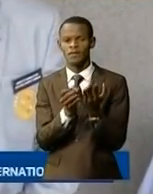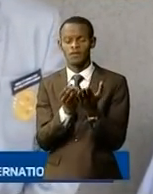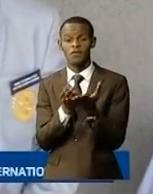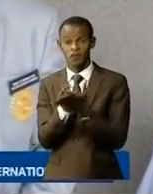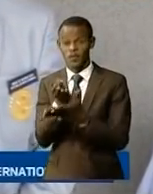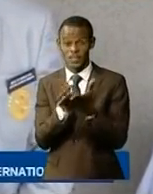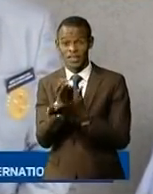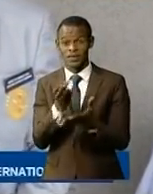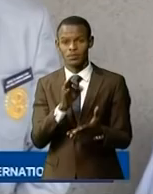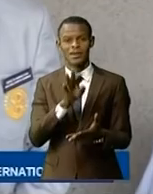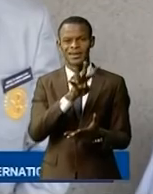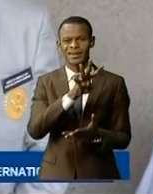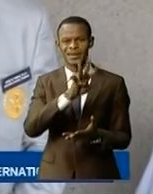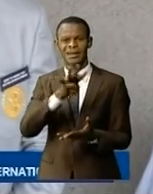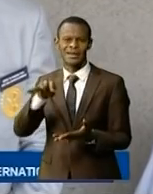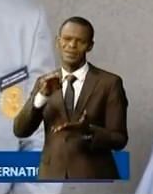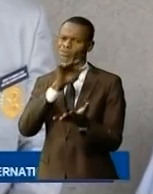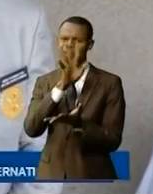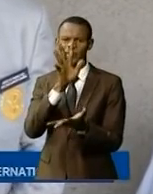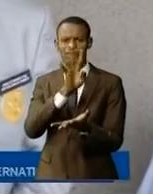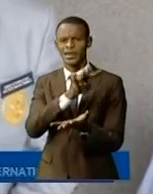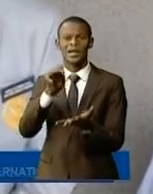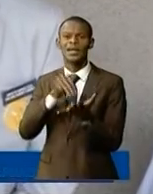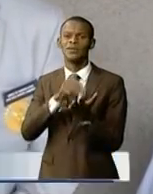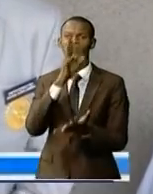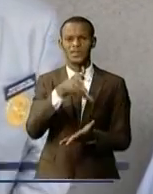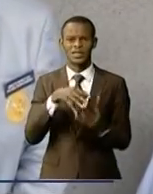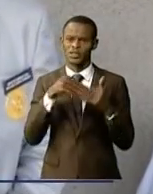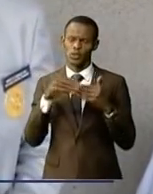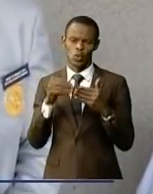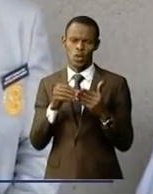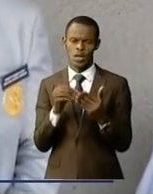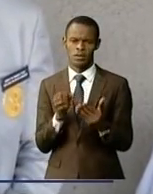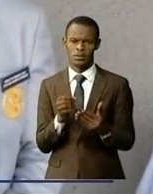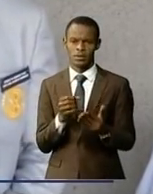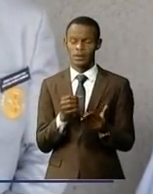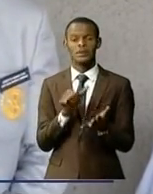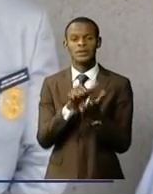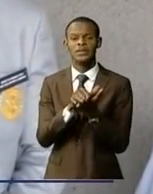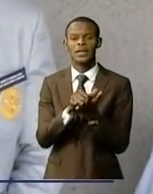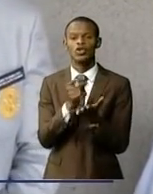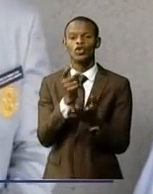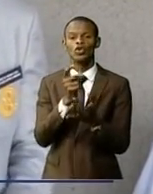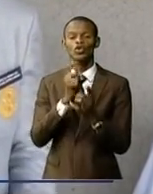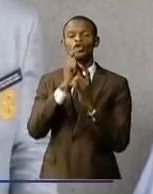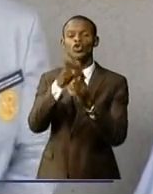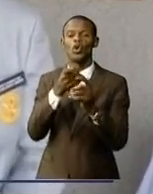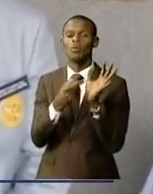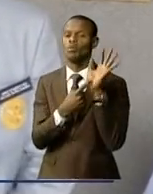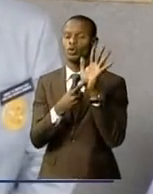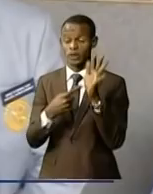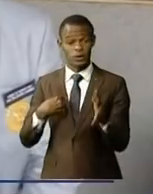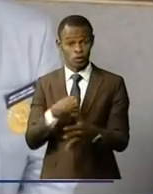dollars américains, et qui montre la capacité de notre fondation de réaliser des actions qui impactent